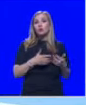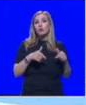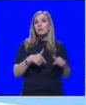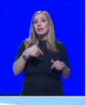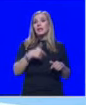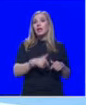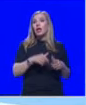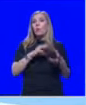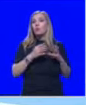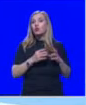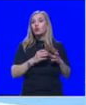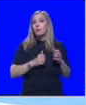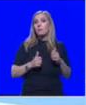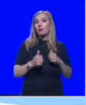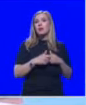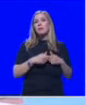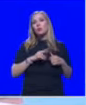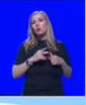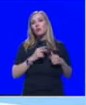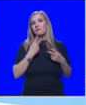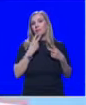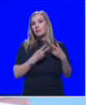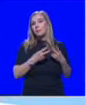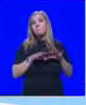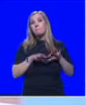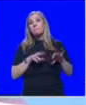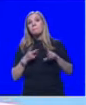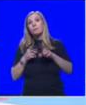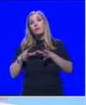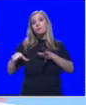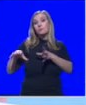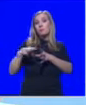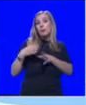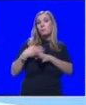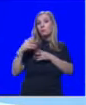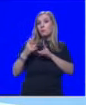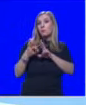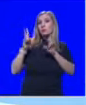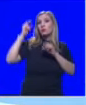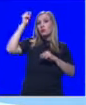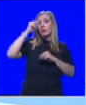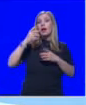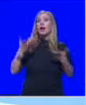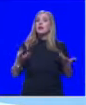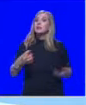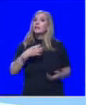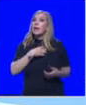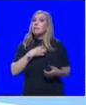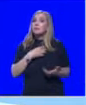геополитически приоритети, има друга визия. От другата страна са Продължаваме промяната и Демократична България. И ГЕРБ